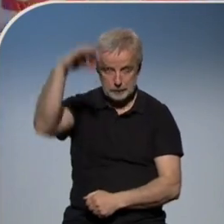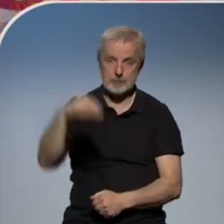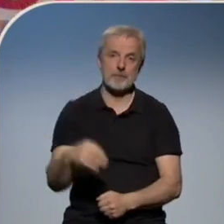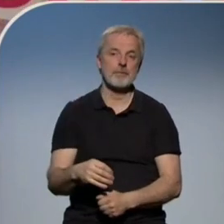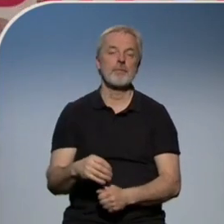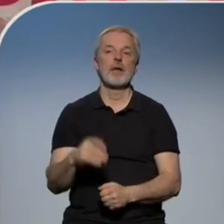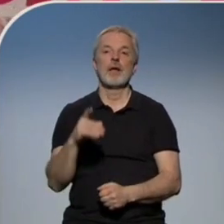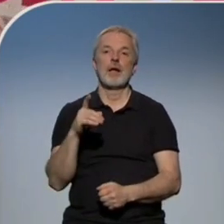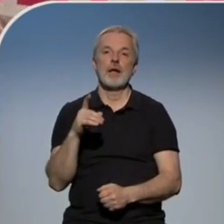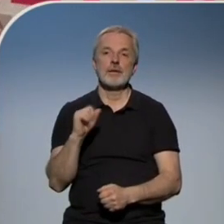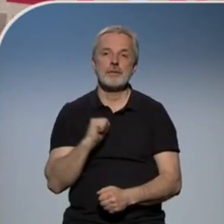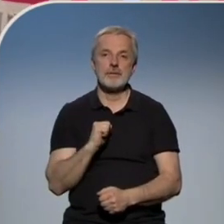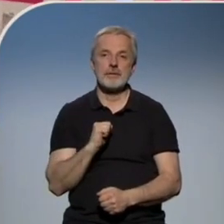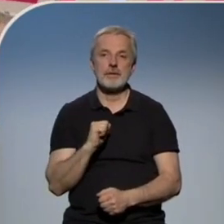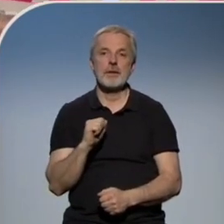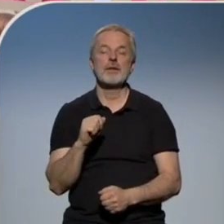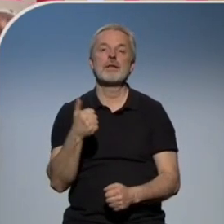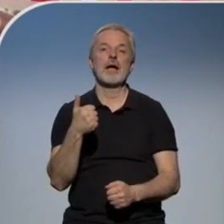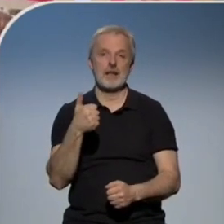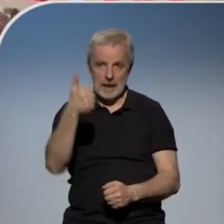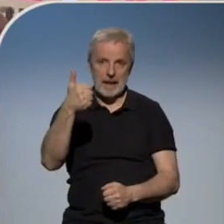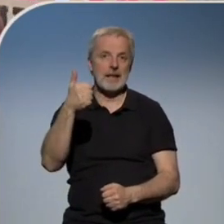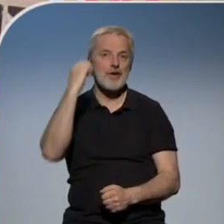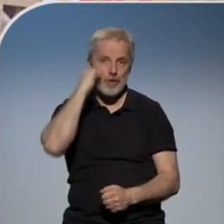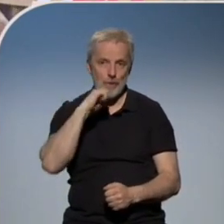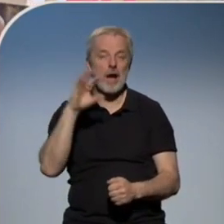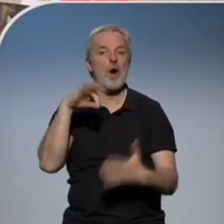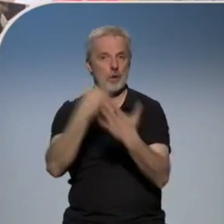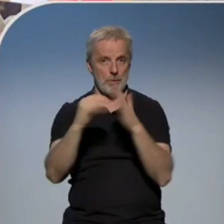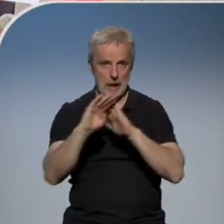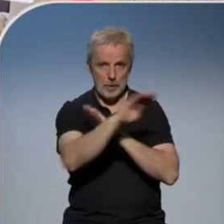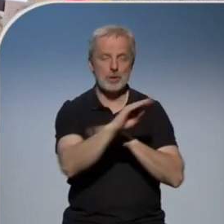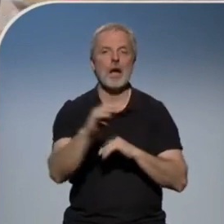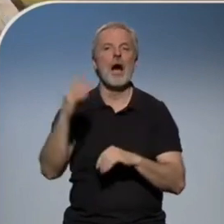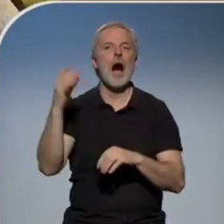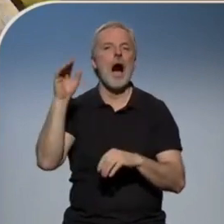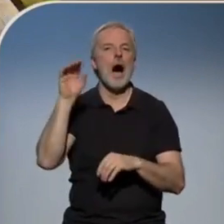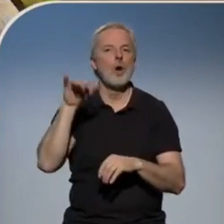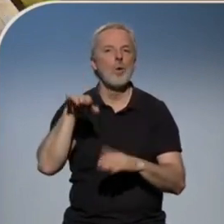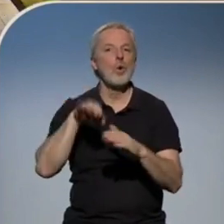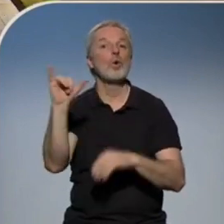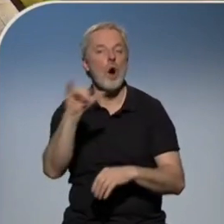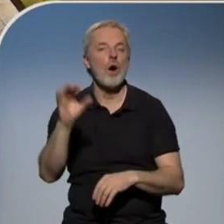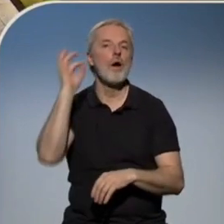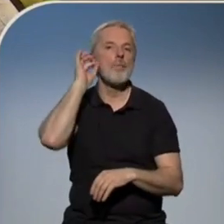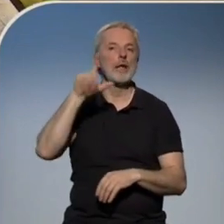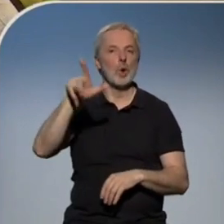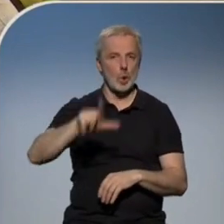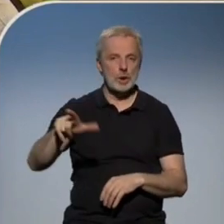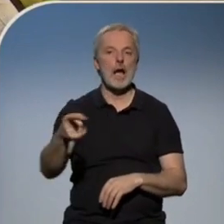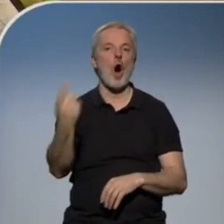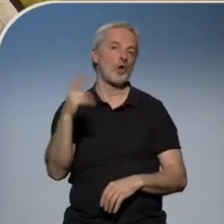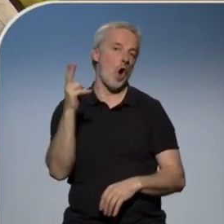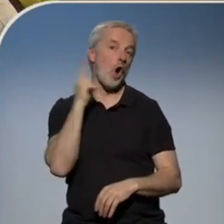určitě odpovědět, ale odměna někoho nemine. A je to Lucie Tulcová z Olomouce. Gratulujeme. Děkuji. Milane, moc